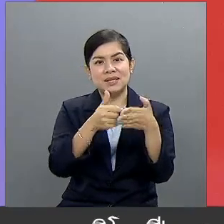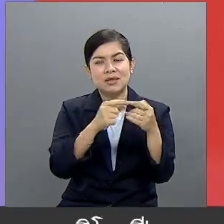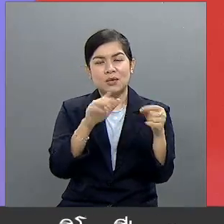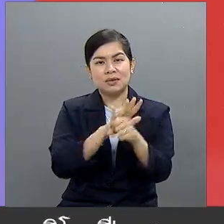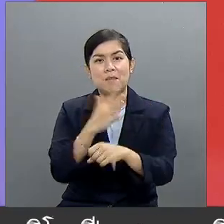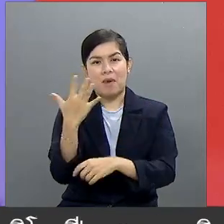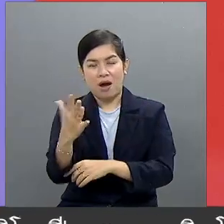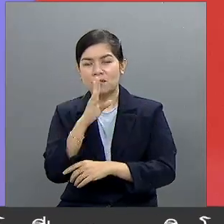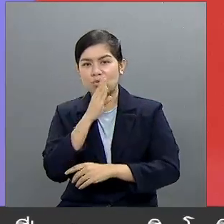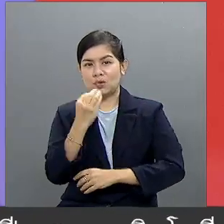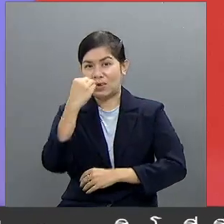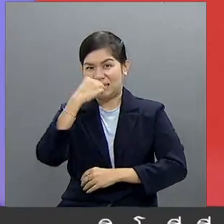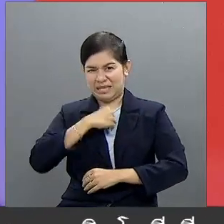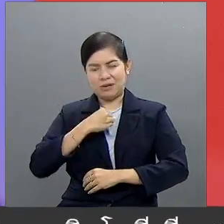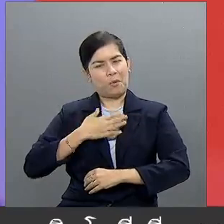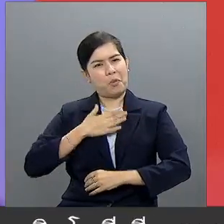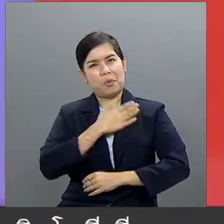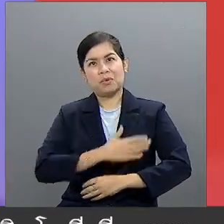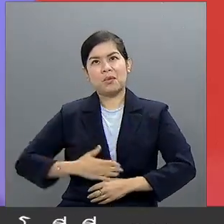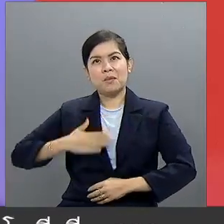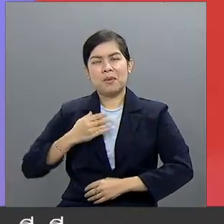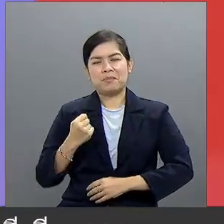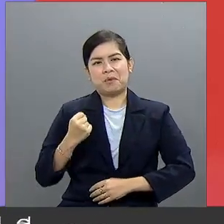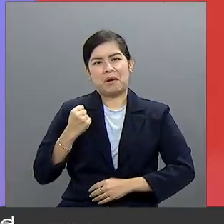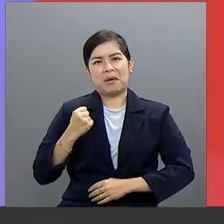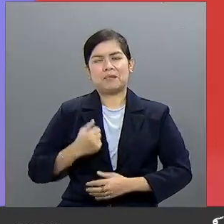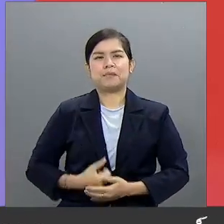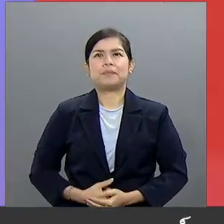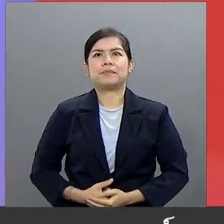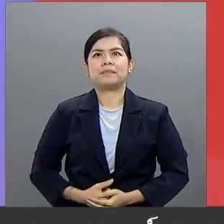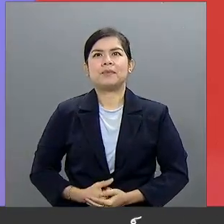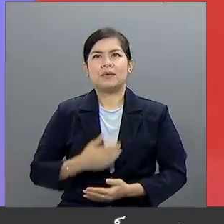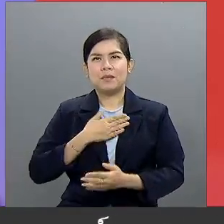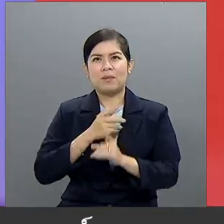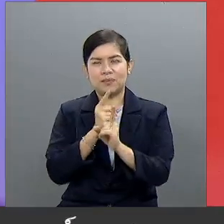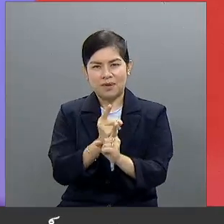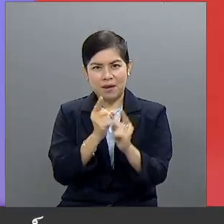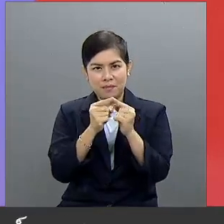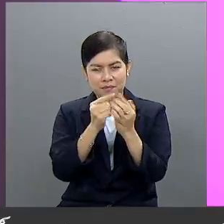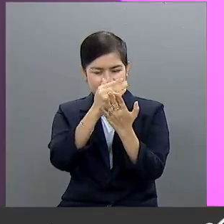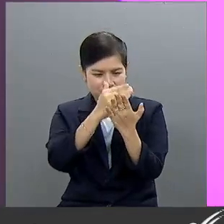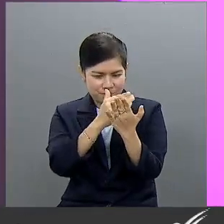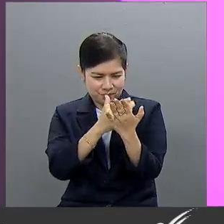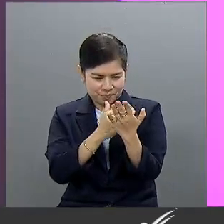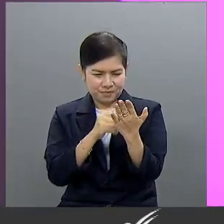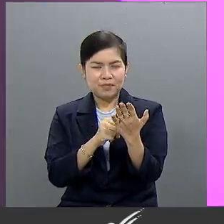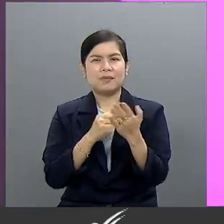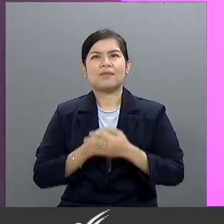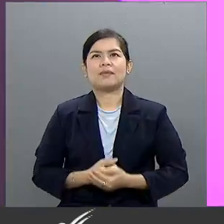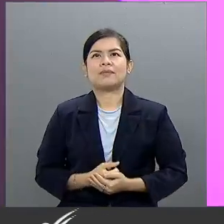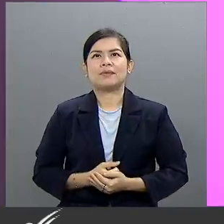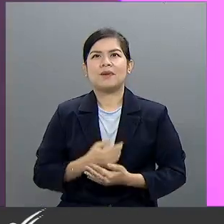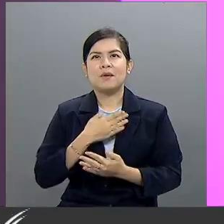ราต้องสมบูรณ์แข็งแรงอย่างแน่นอนนี่คือผมพูดตามบทที่สคริปต์ของผมได้ให้มานะฮะ ผมก็จะเปลี่ยนจากกุ้งเมื่อกี้เ